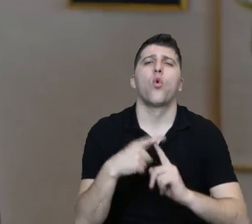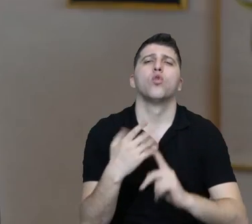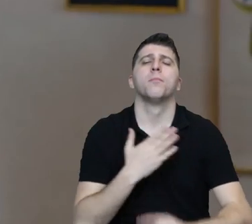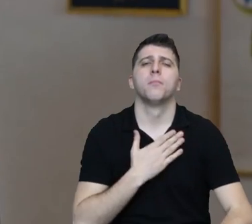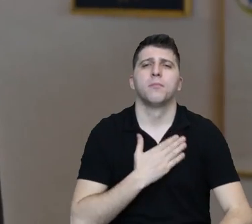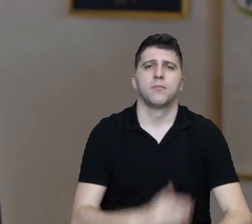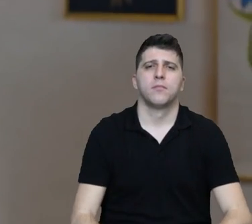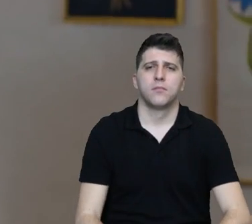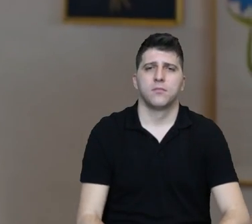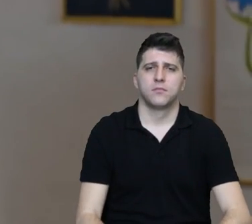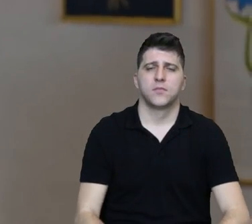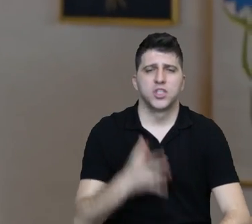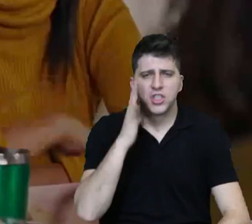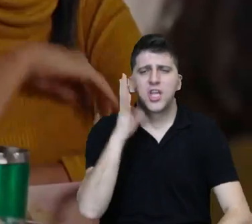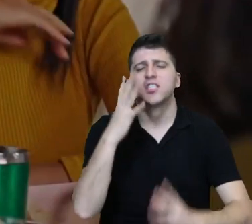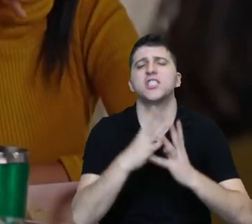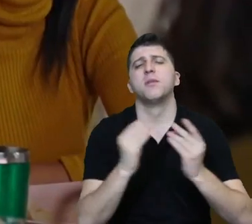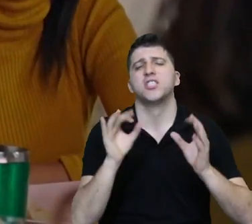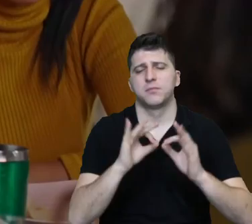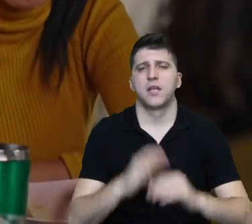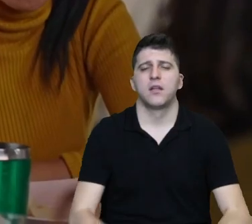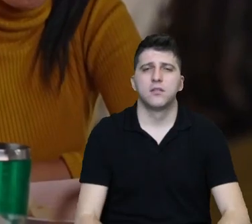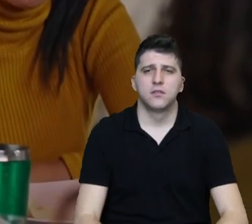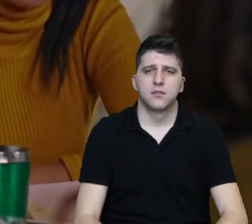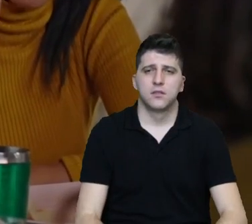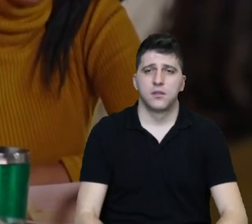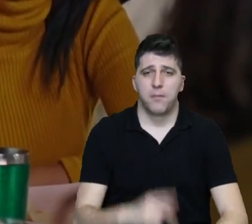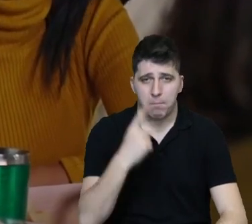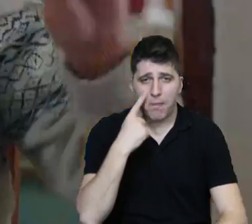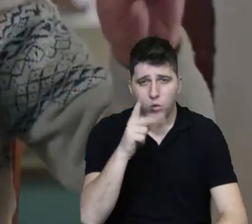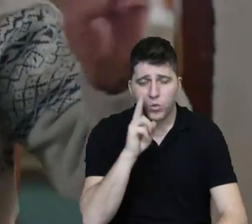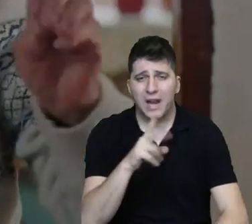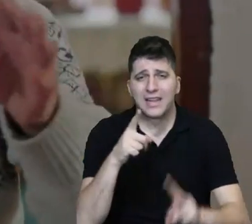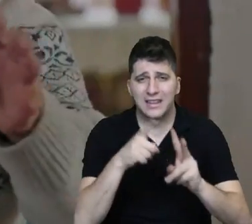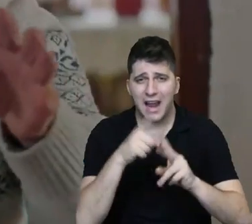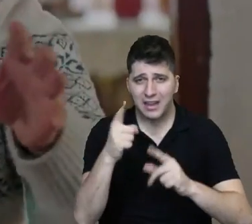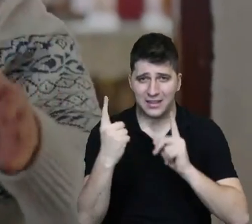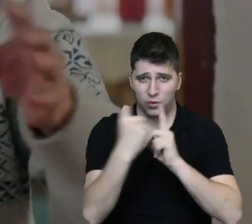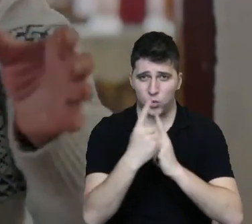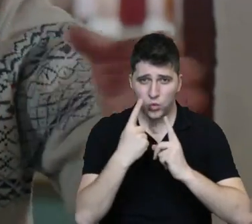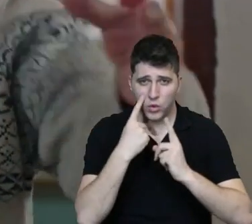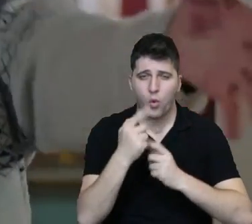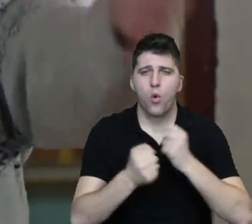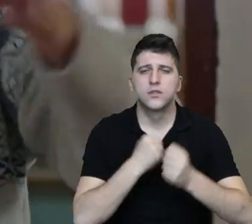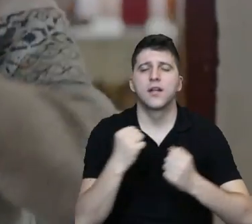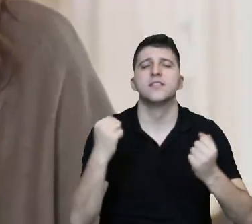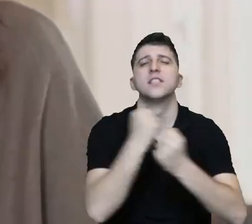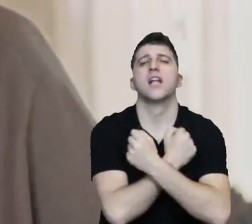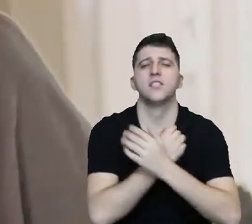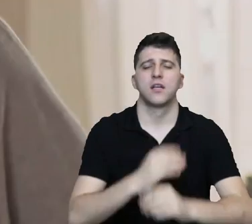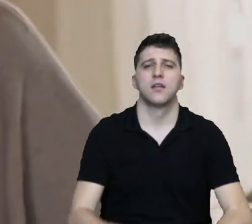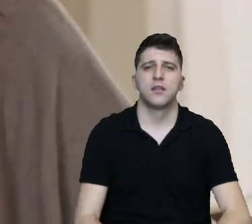torunum. Şaşkınlığı geçmiştir şimdiye. Bakın göreceksiniz, Nalan'ı karşısında görünce koşarak